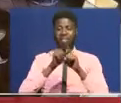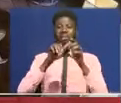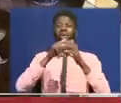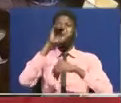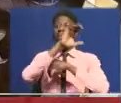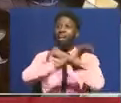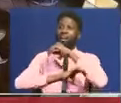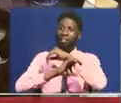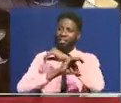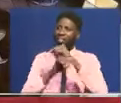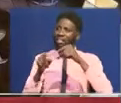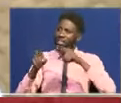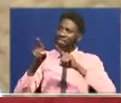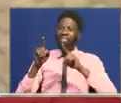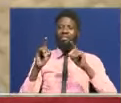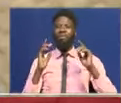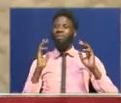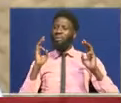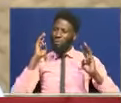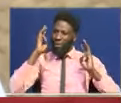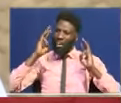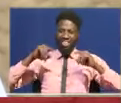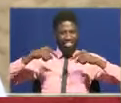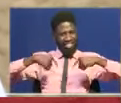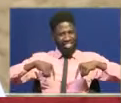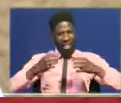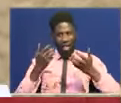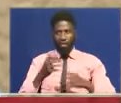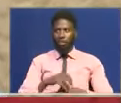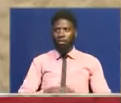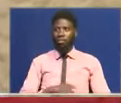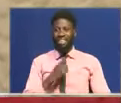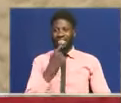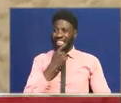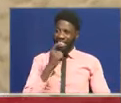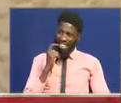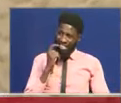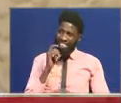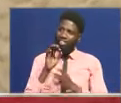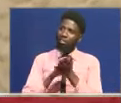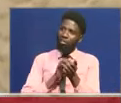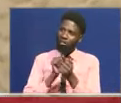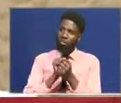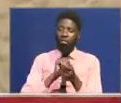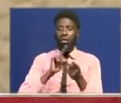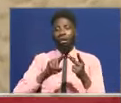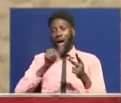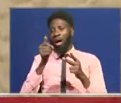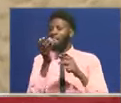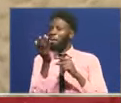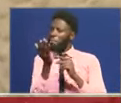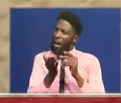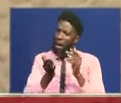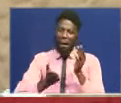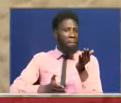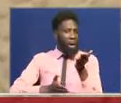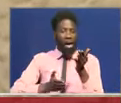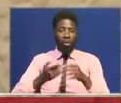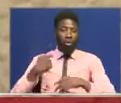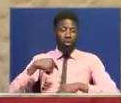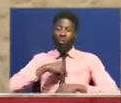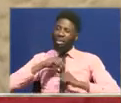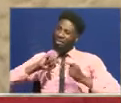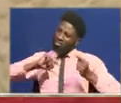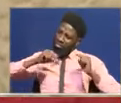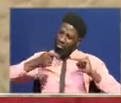hiyo waliachwa na kiwewe. Kama mimi niliumizwa meno, wengine walikatakatwa. Tuliumia sana na